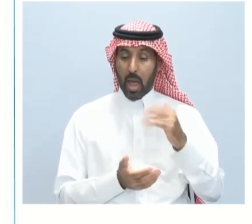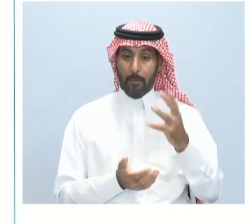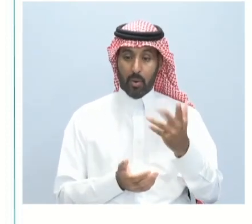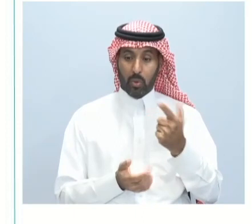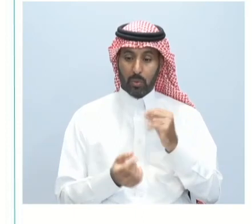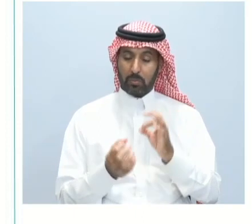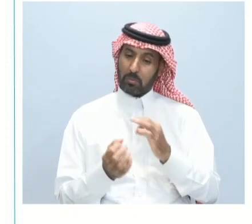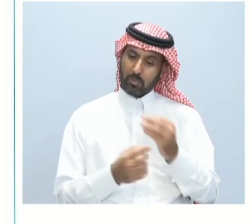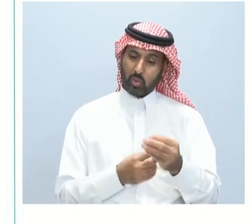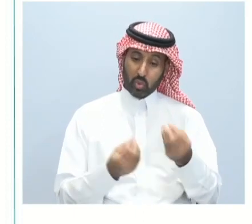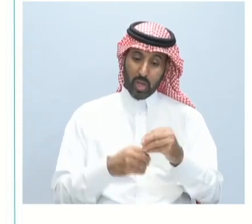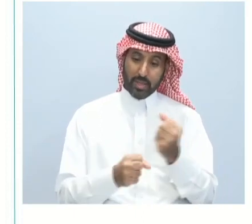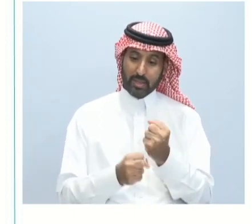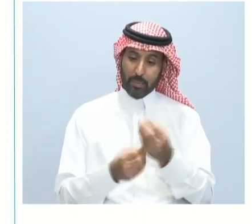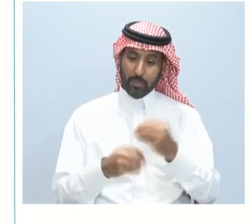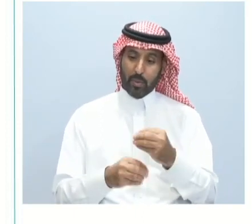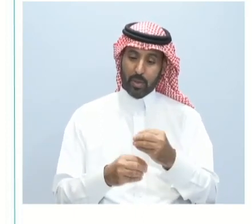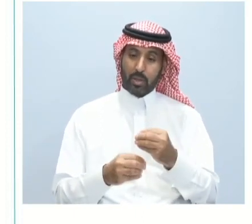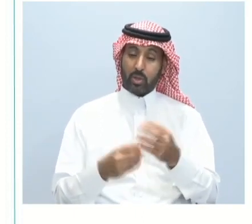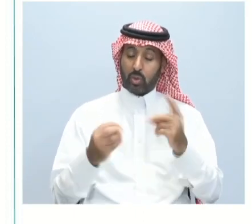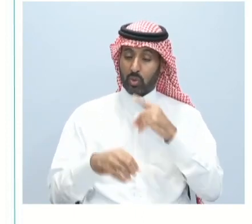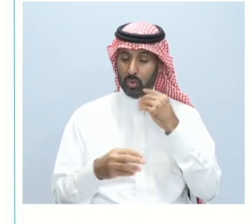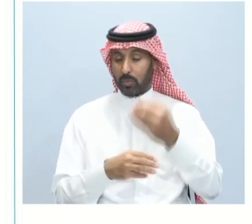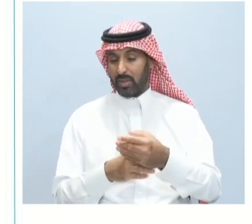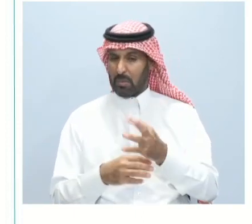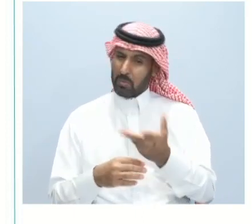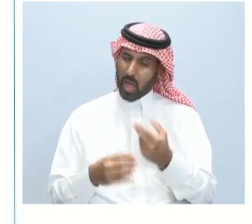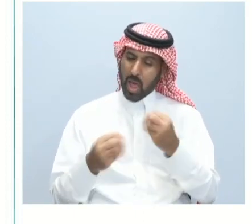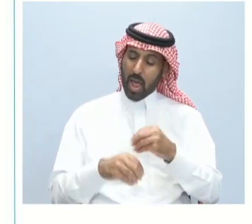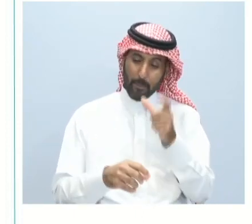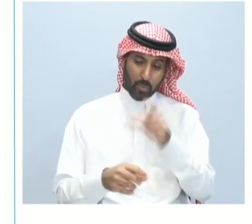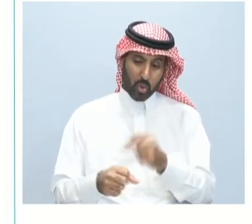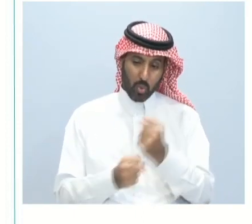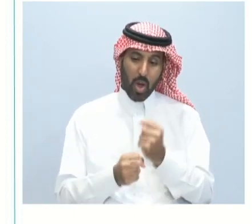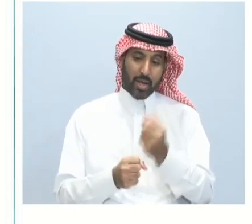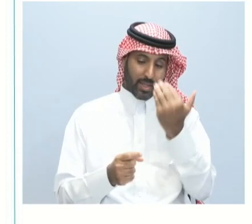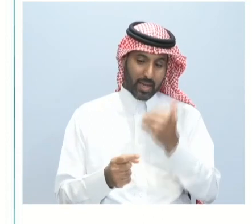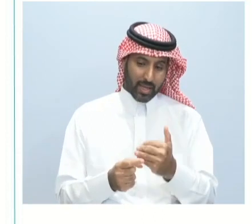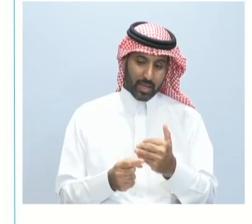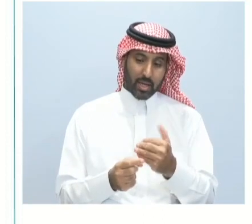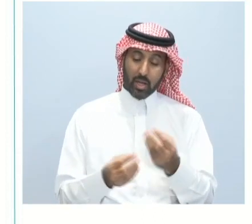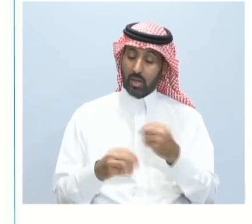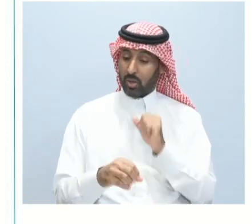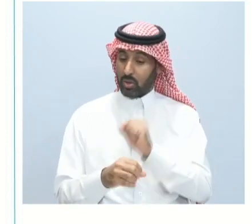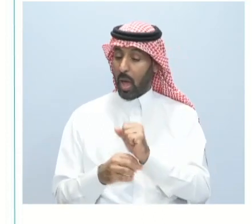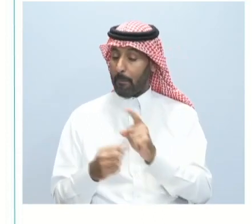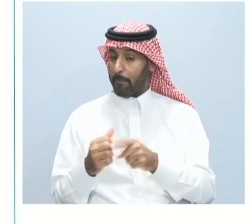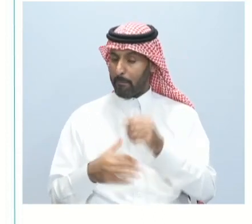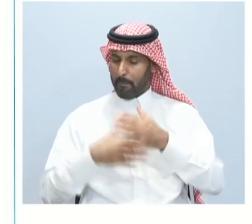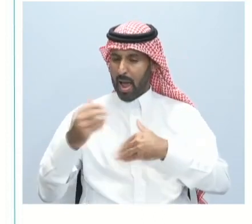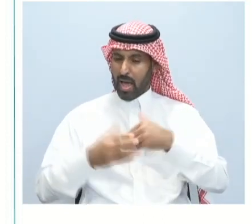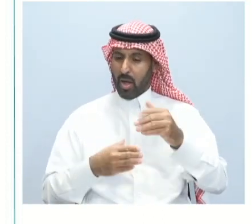وجود عدد كبير من العمال يزيد من احتمال وجود عامل واحد على الاقل يمتلك مهاره واحده